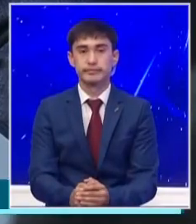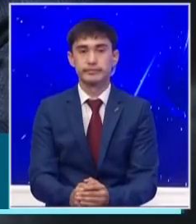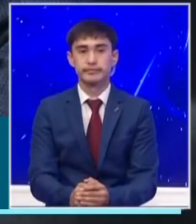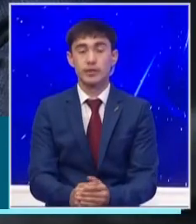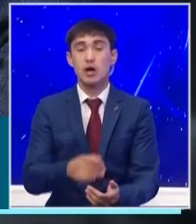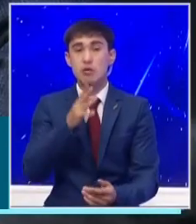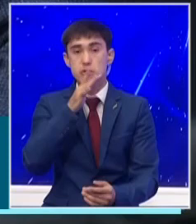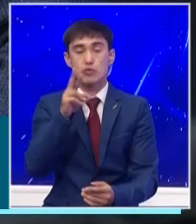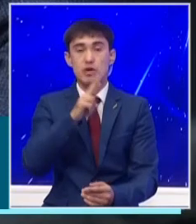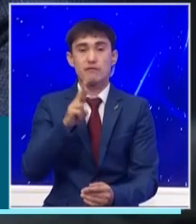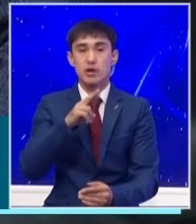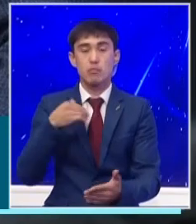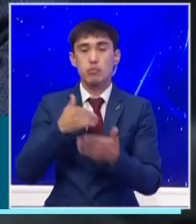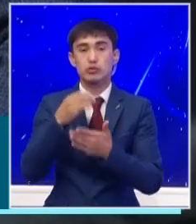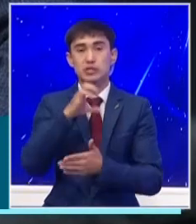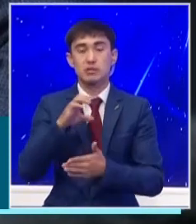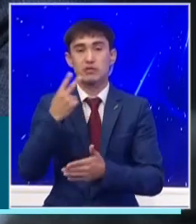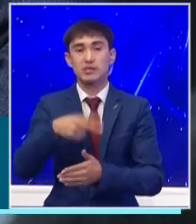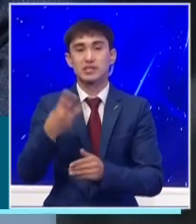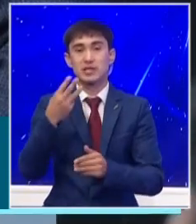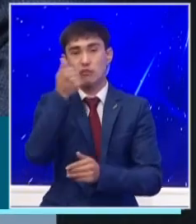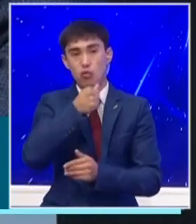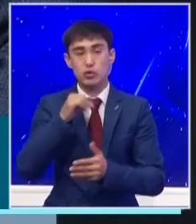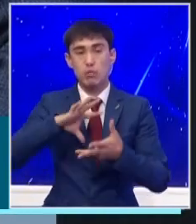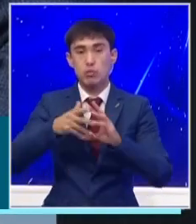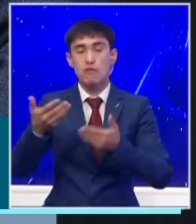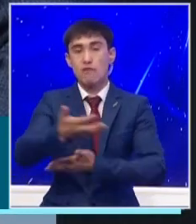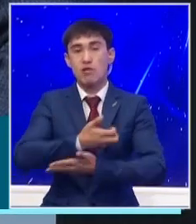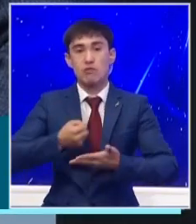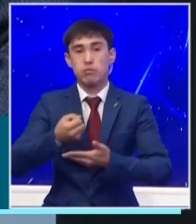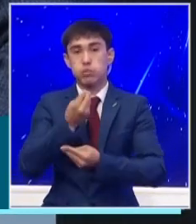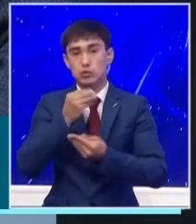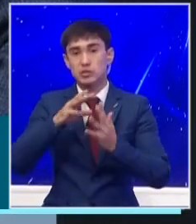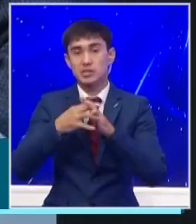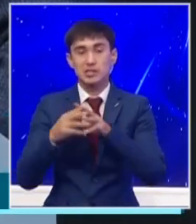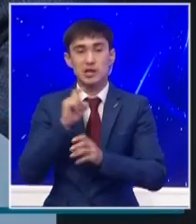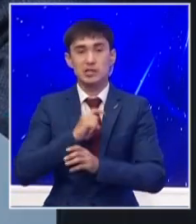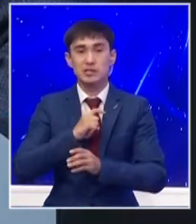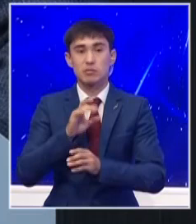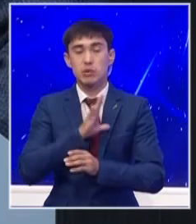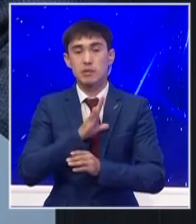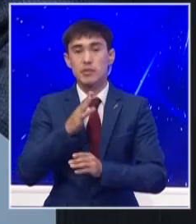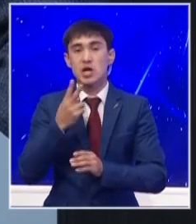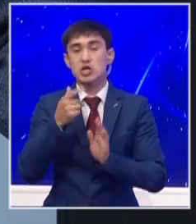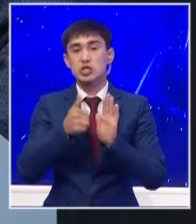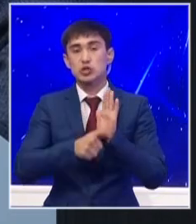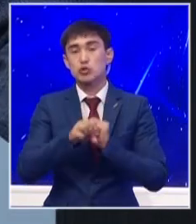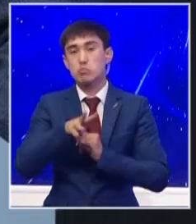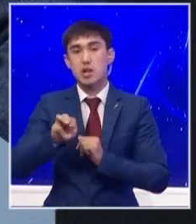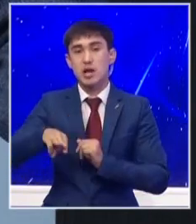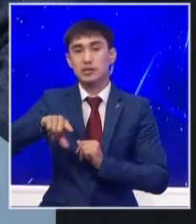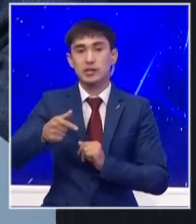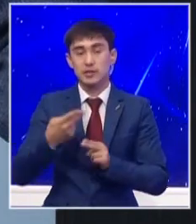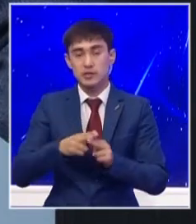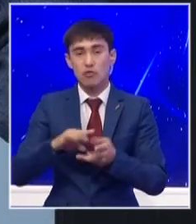В период с января по сентябрь 2023 года объем валовой продукции сельского хозяйства области составил порядка 600 миллиардов